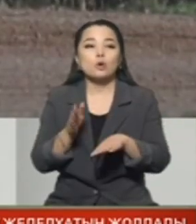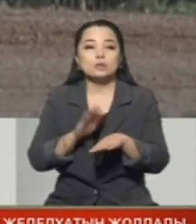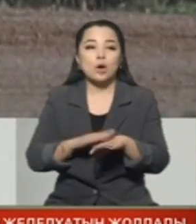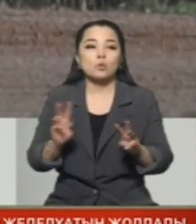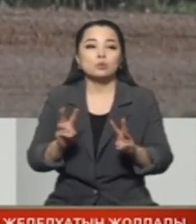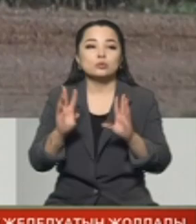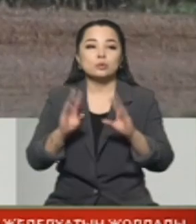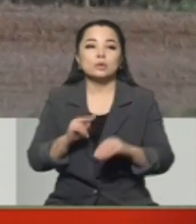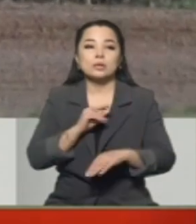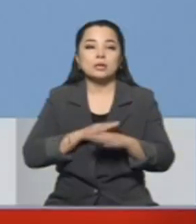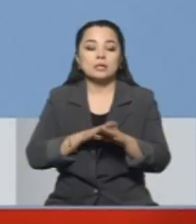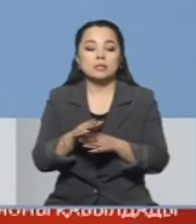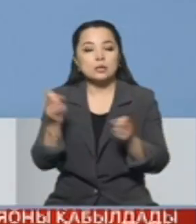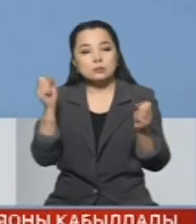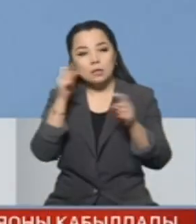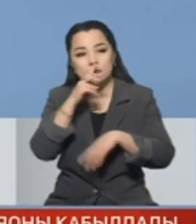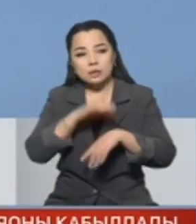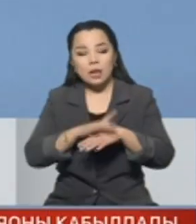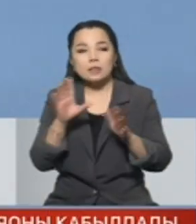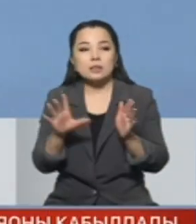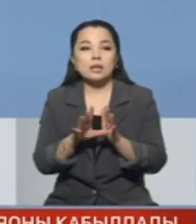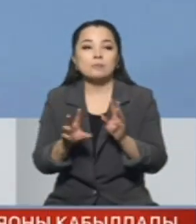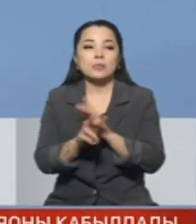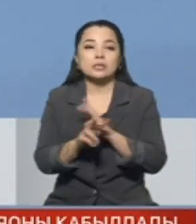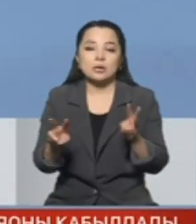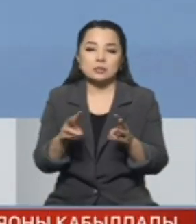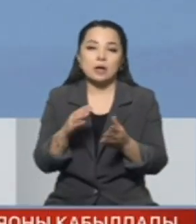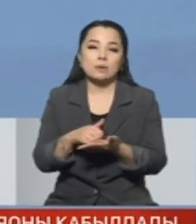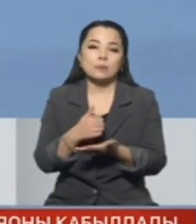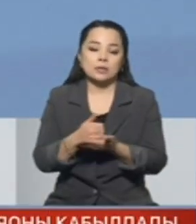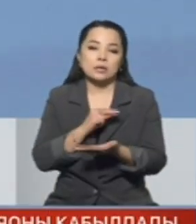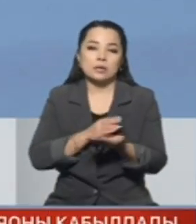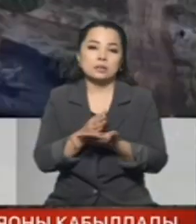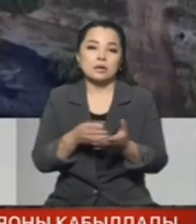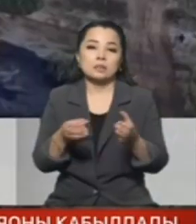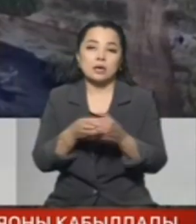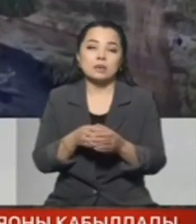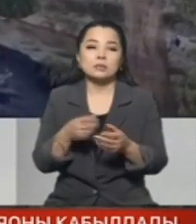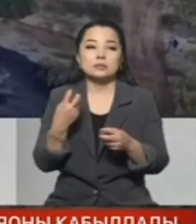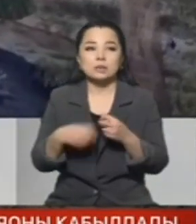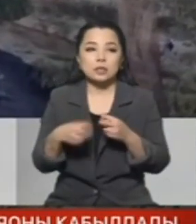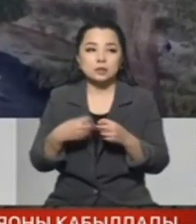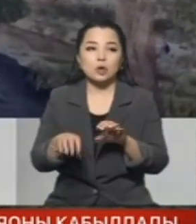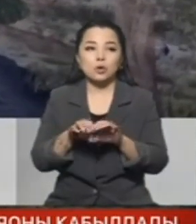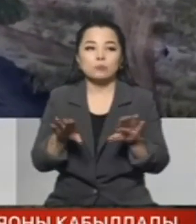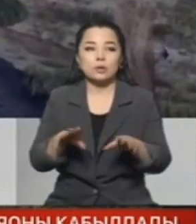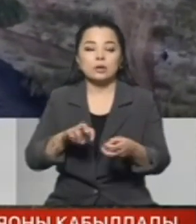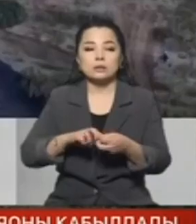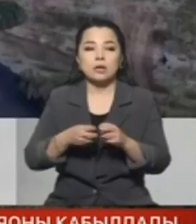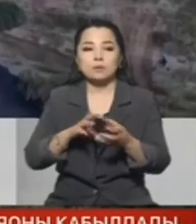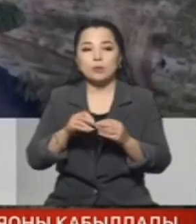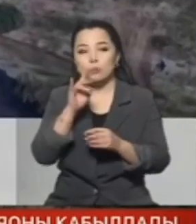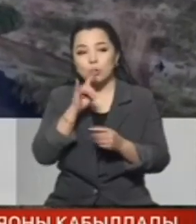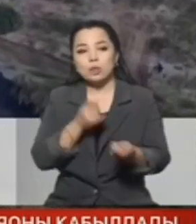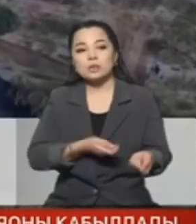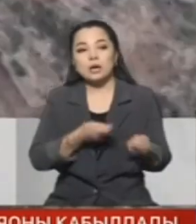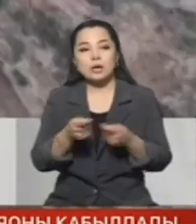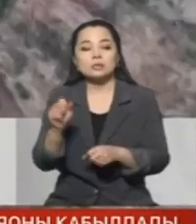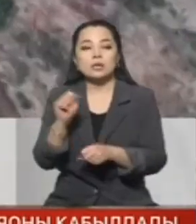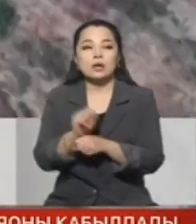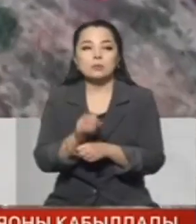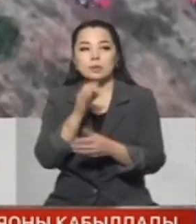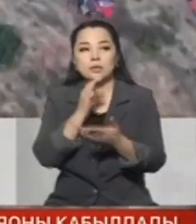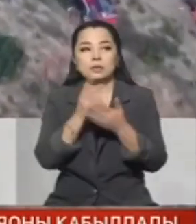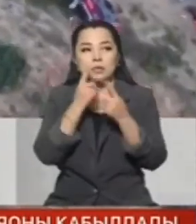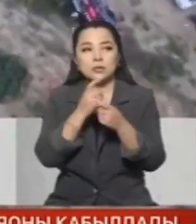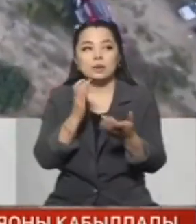өрт сөндіру қызметі анықтаған. Энергетика министрлігінің баспасөз қызметі зақымдалған құбыр желісі бойынша мұнай тасымалы тоқтатылғанын